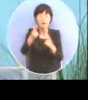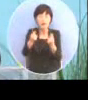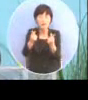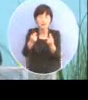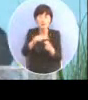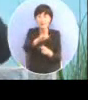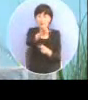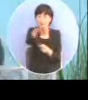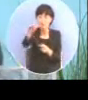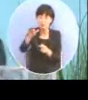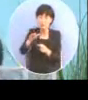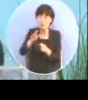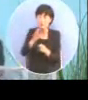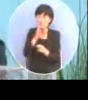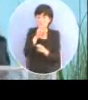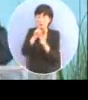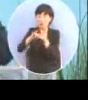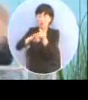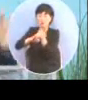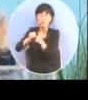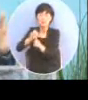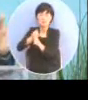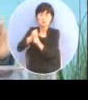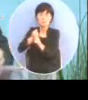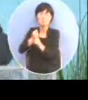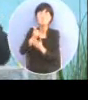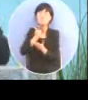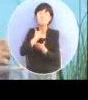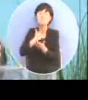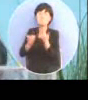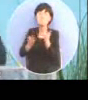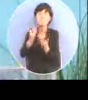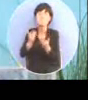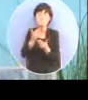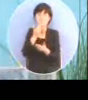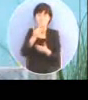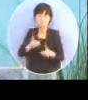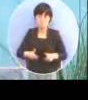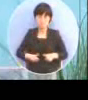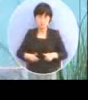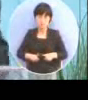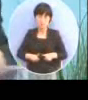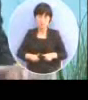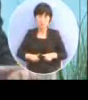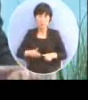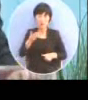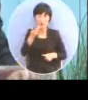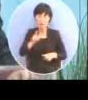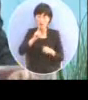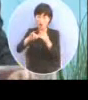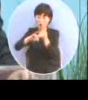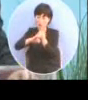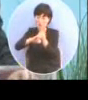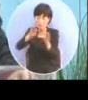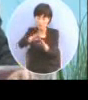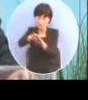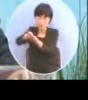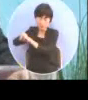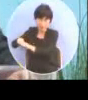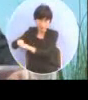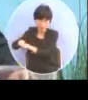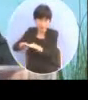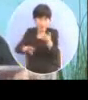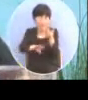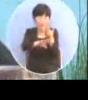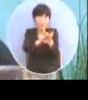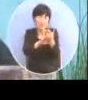붙잡고 이 체험해 버리면 역사에 나는데 이걸 안 하고 다 기독교인들 다 내버리고 딴 거 붙잡고 있다가. Khi chúng ta không biết được điều này thì chúng ta bỏ